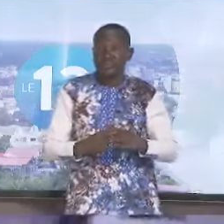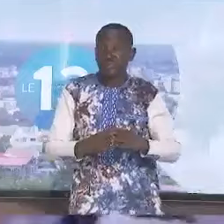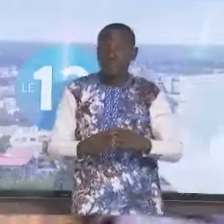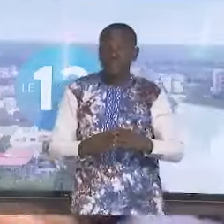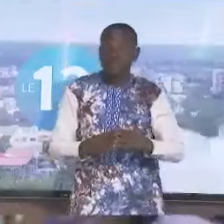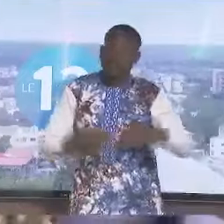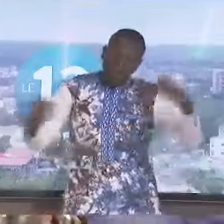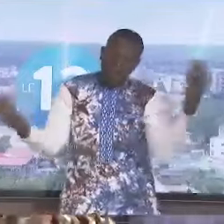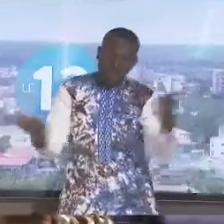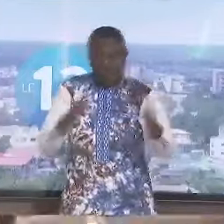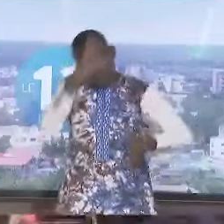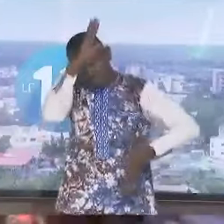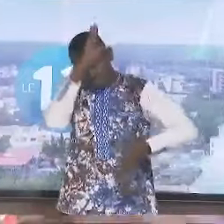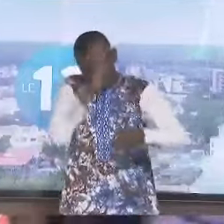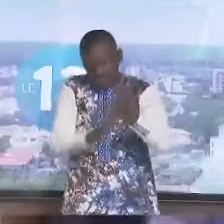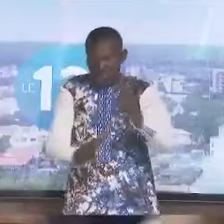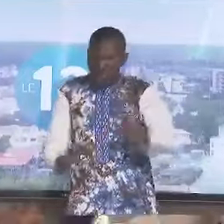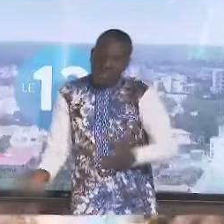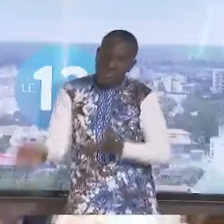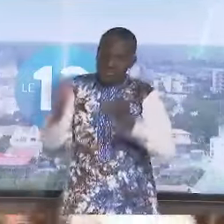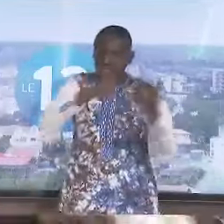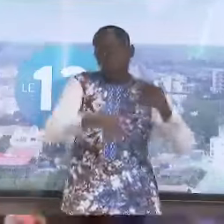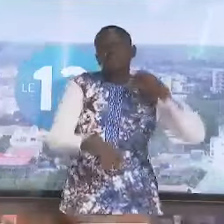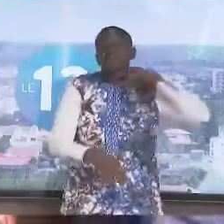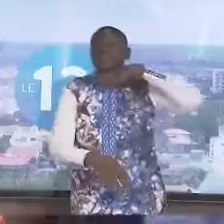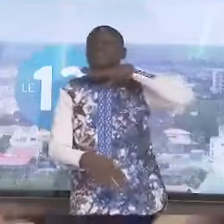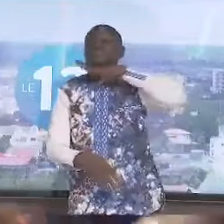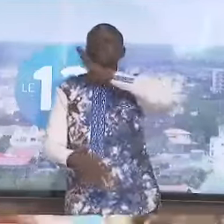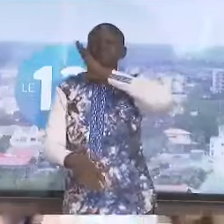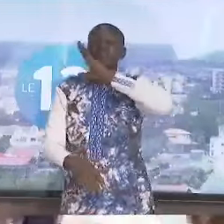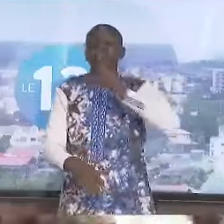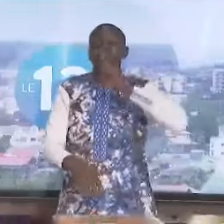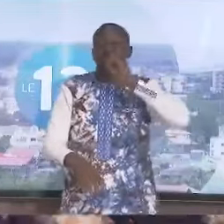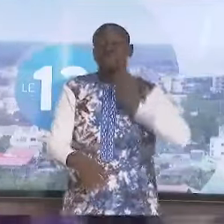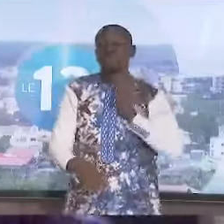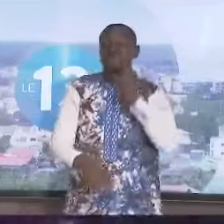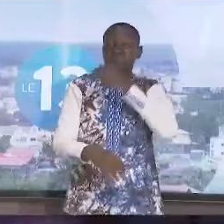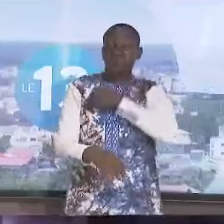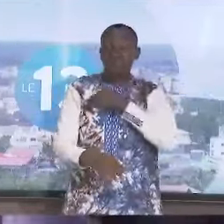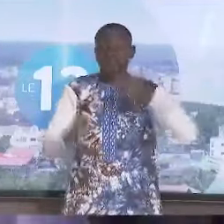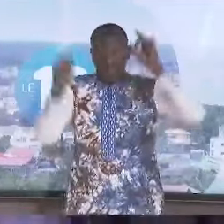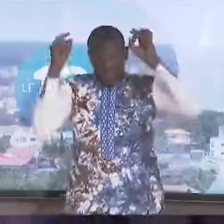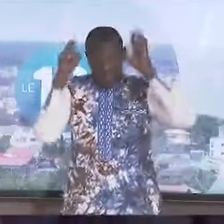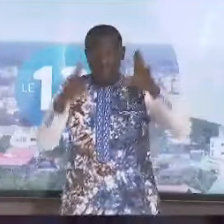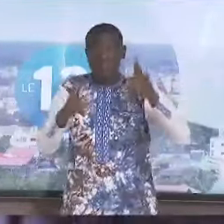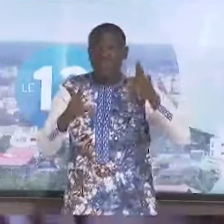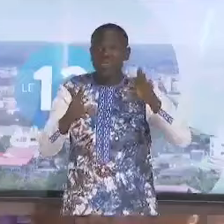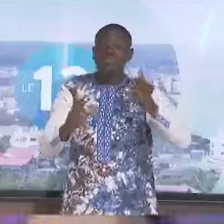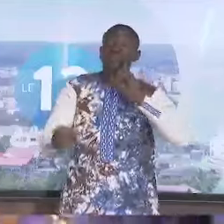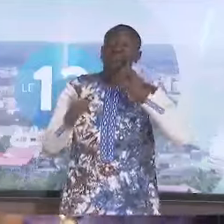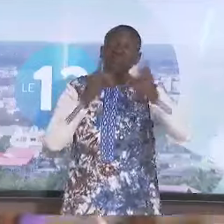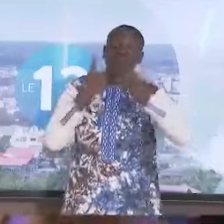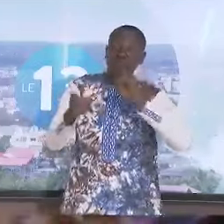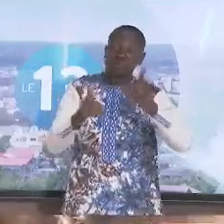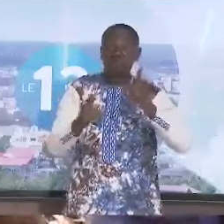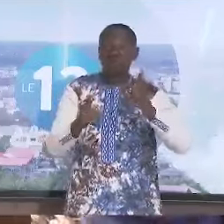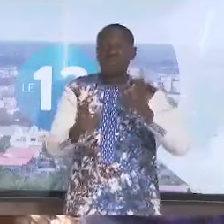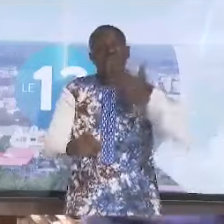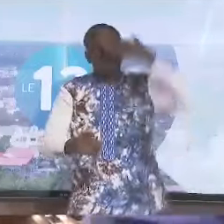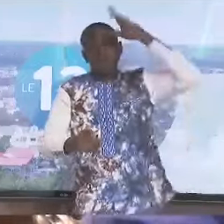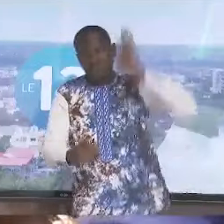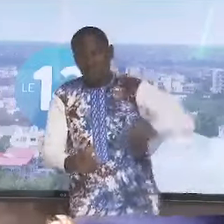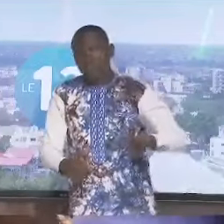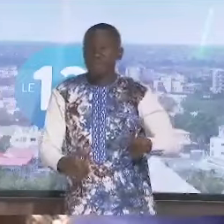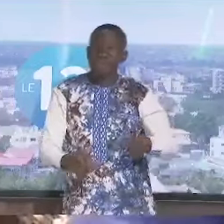Là où nous partons pour déverser nos ordures, nous sommes victimes d'injures et bien d'autres mots inamicaux de